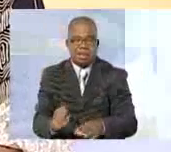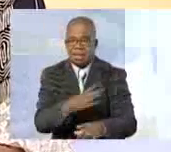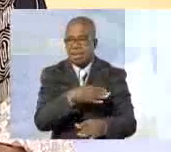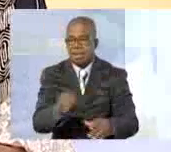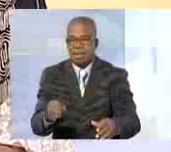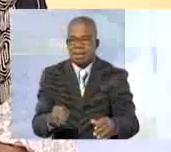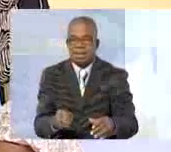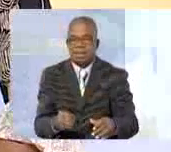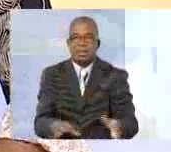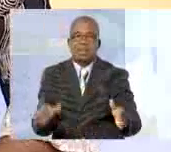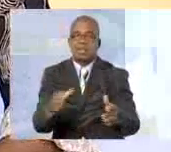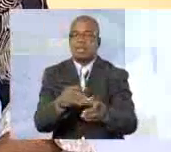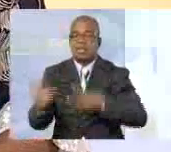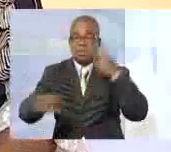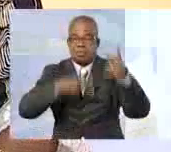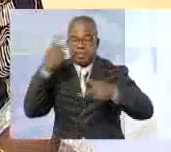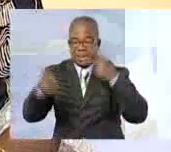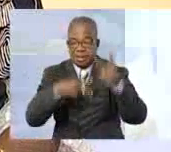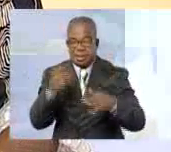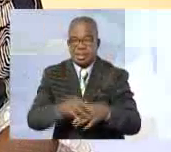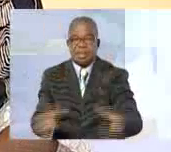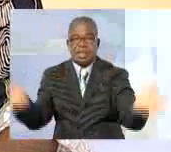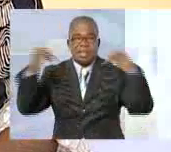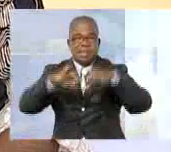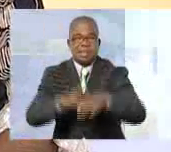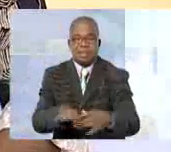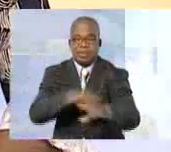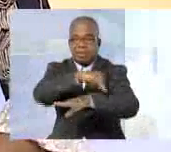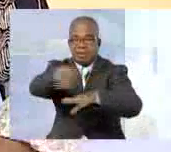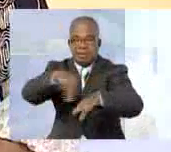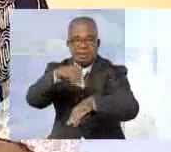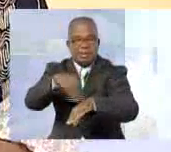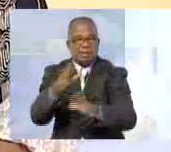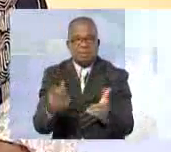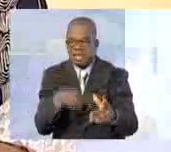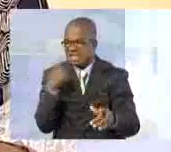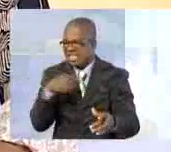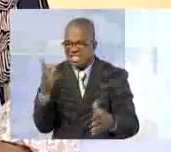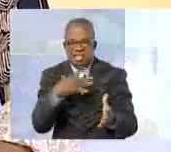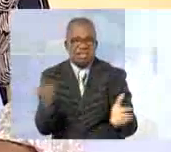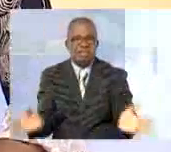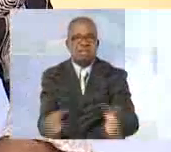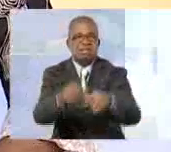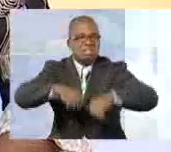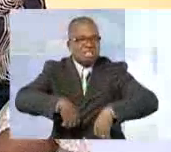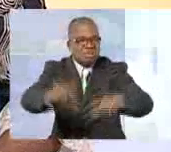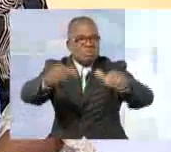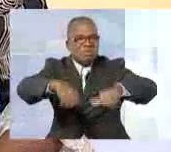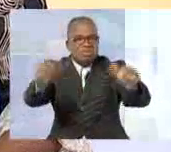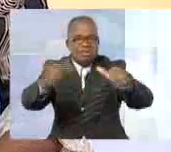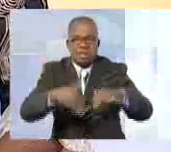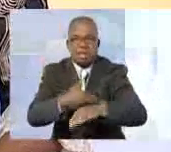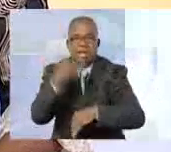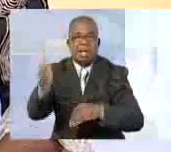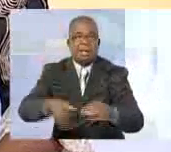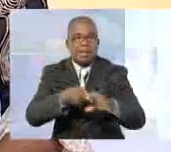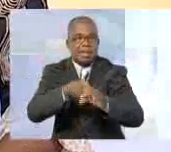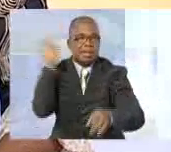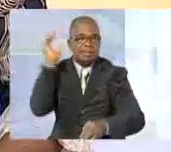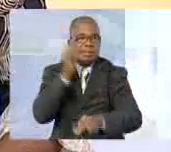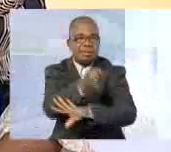Tevoedjré. Au centre des entretiens, la crise malienne qui connaît un regain de tension après la démission forcée du premier